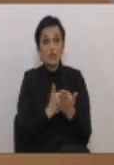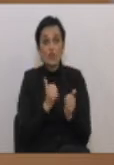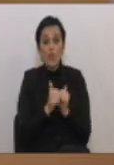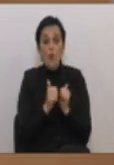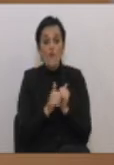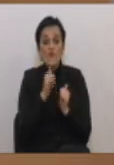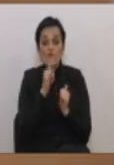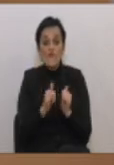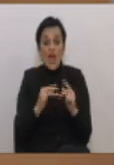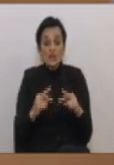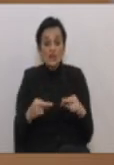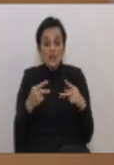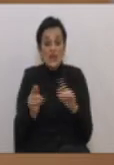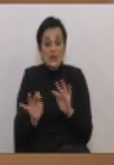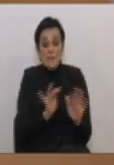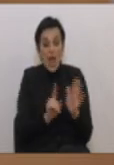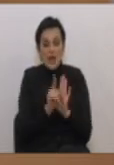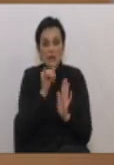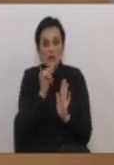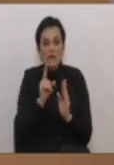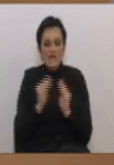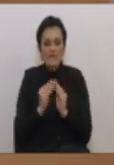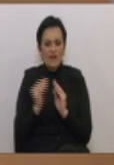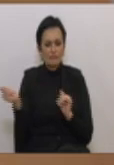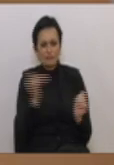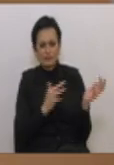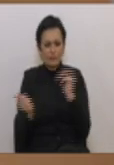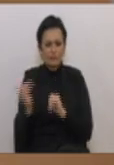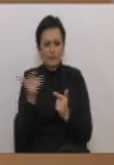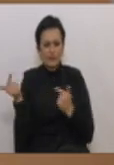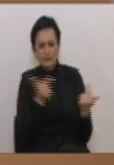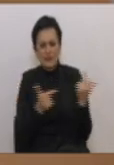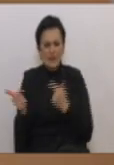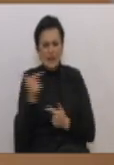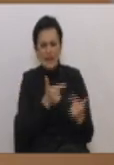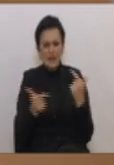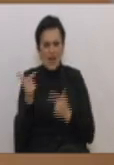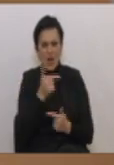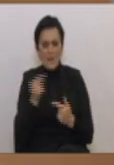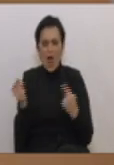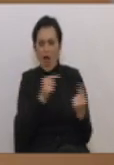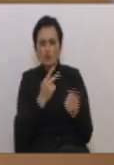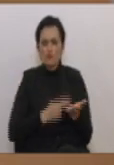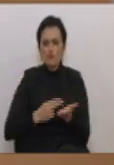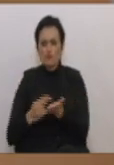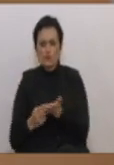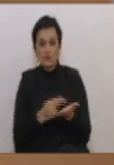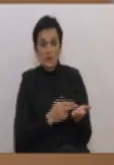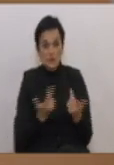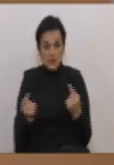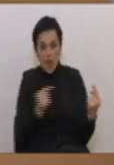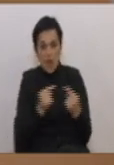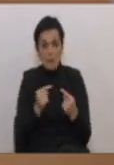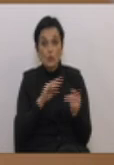შევცვალეთ ეკმედებაზე კი არ გადავედით ისევ ერთმანეთის ლანძღვაგინებაზე ვართ და ისევ ერთმანეთს უმკიცებთ რაღაცას ხო შეიძლება